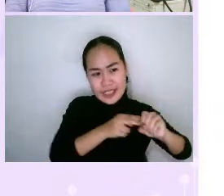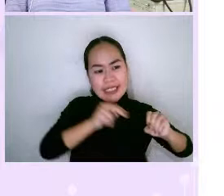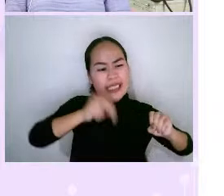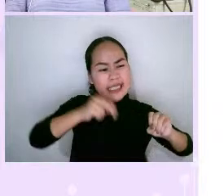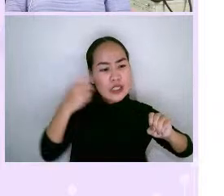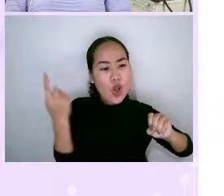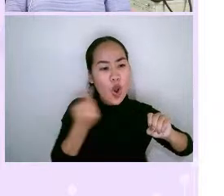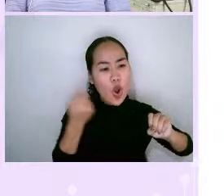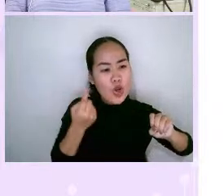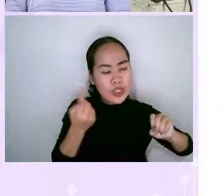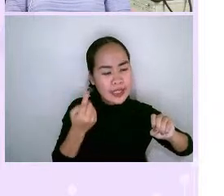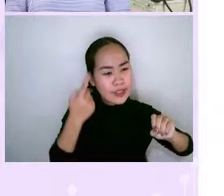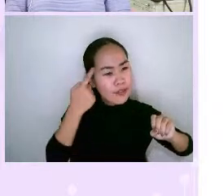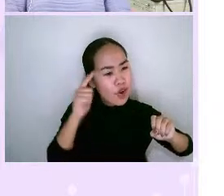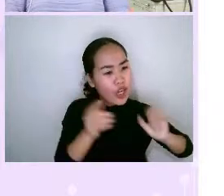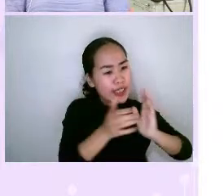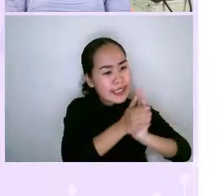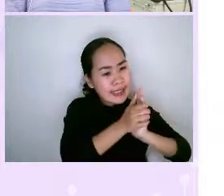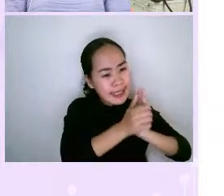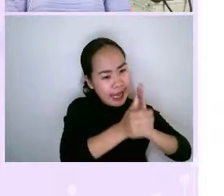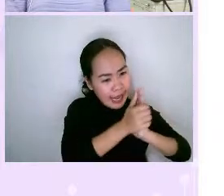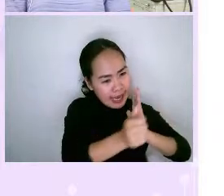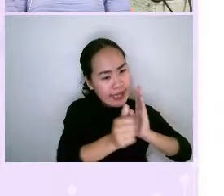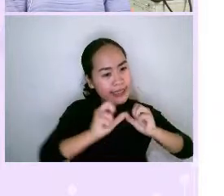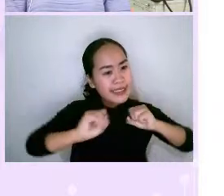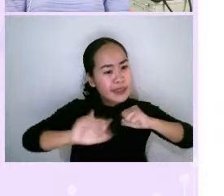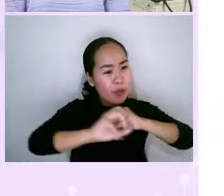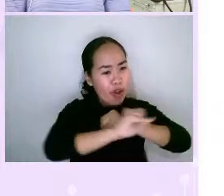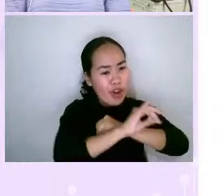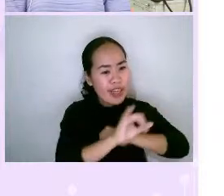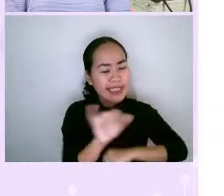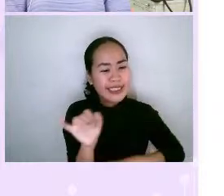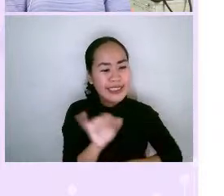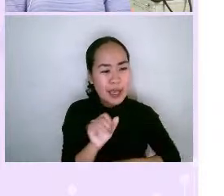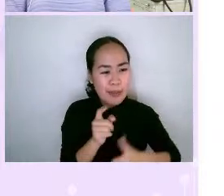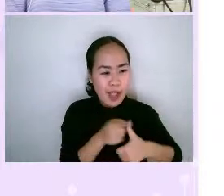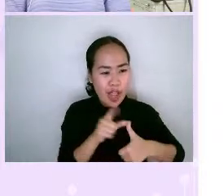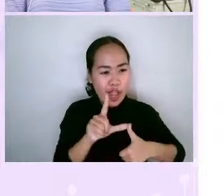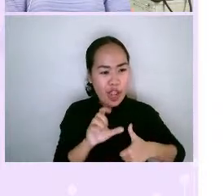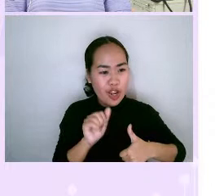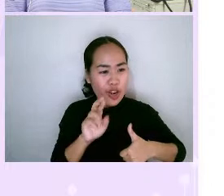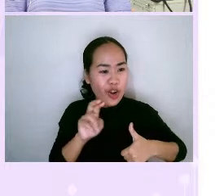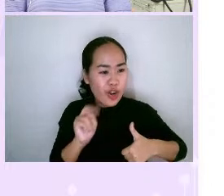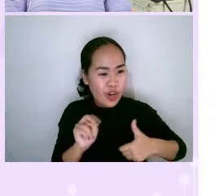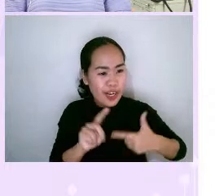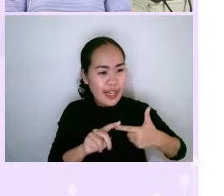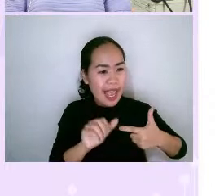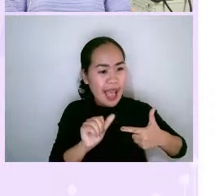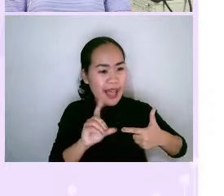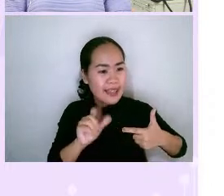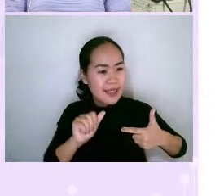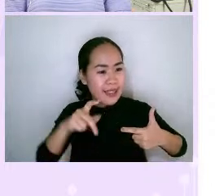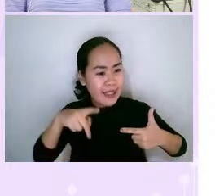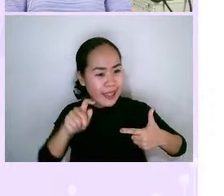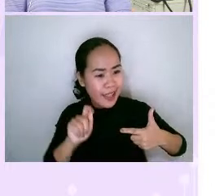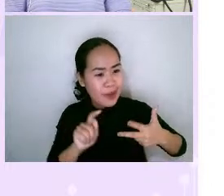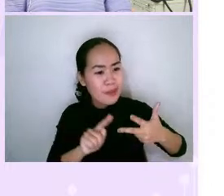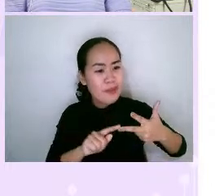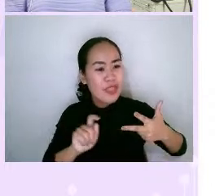sets, yung ating advocacy nga na learn, adapt, thrive. Okay, so yun po ay ating